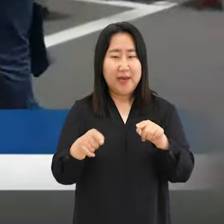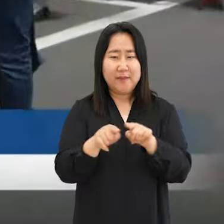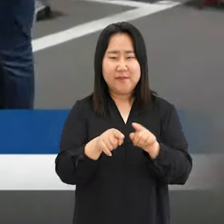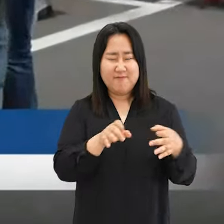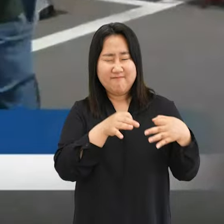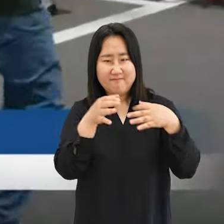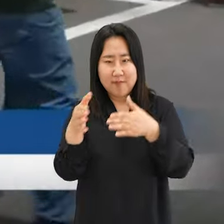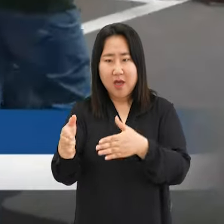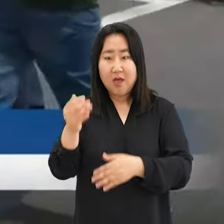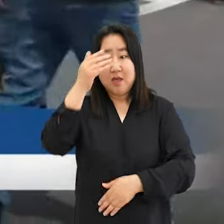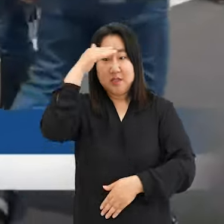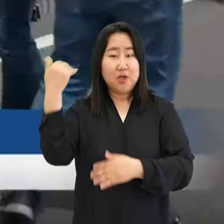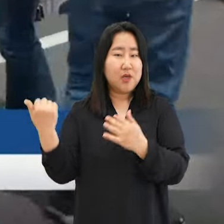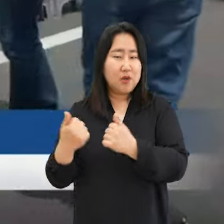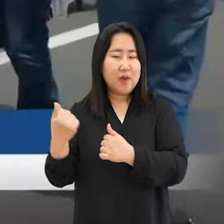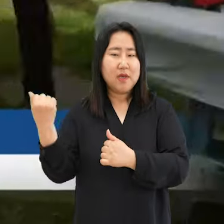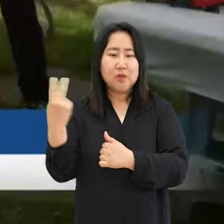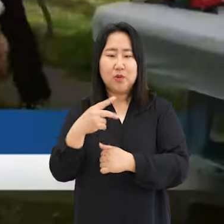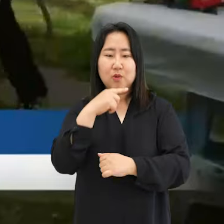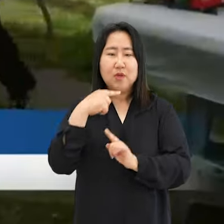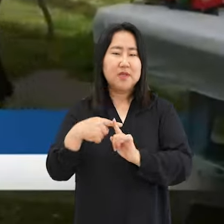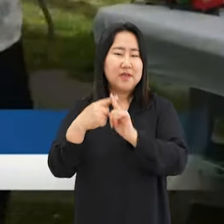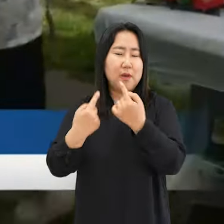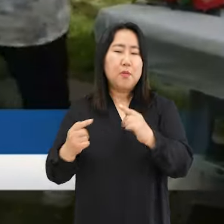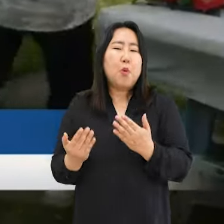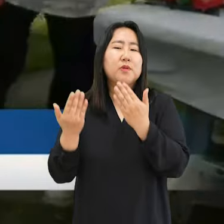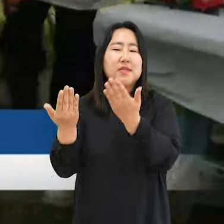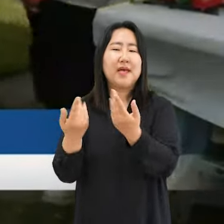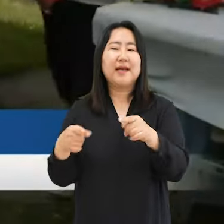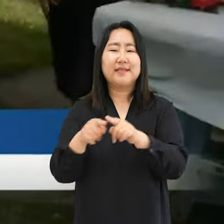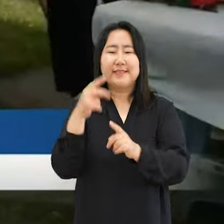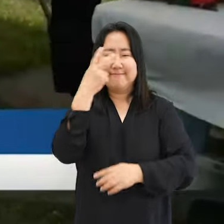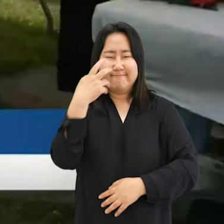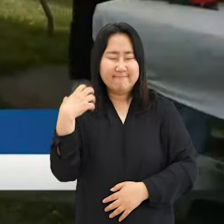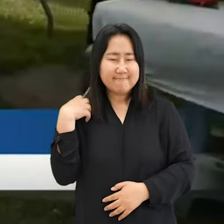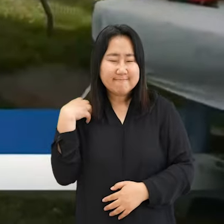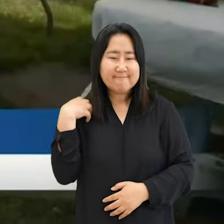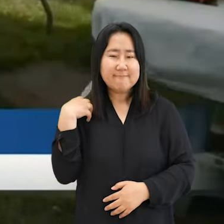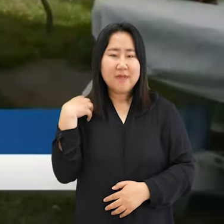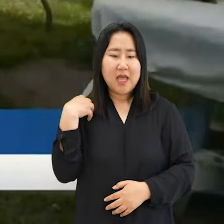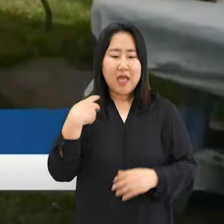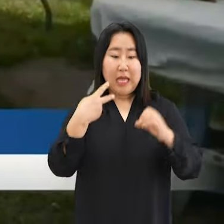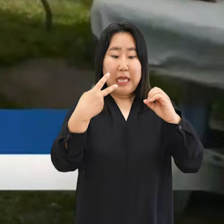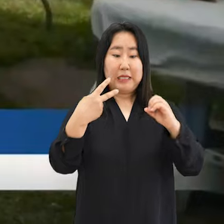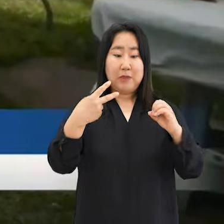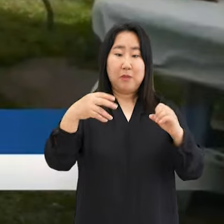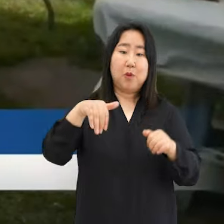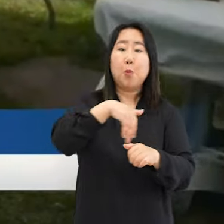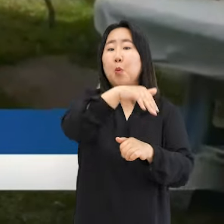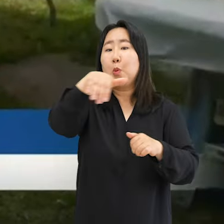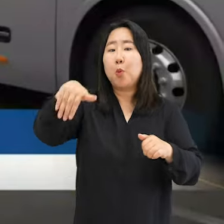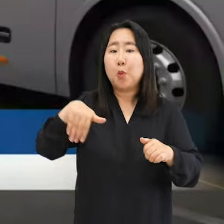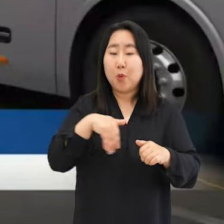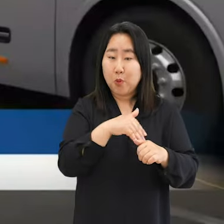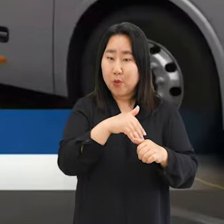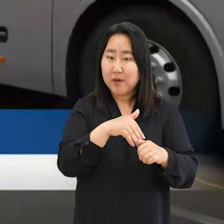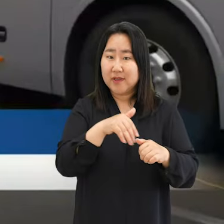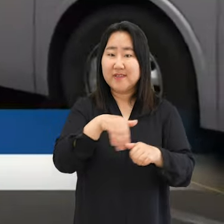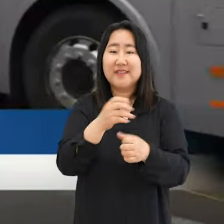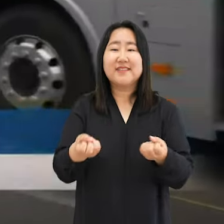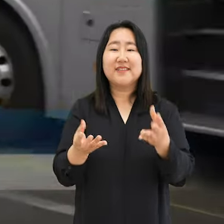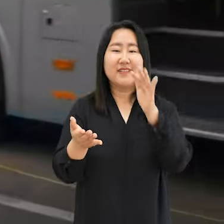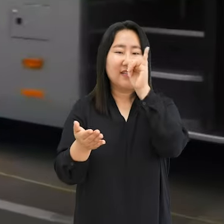주최하고 안덕청년회의소와 안덕적십자봉사회가 공동 주관해 안덕면 사무소 일대에서